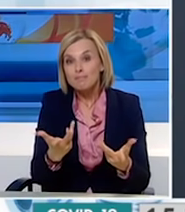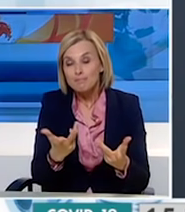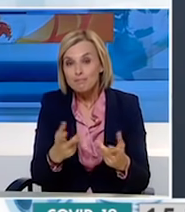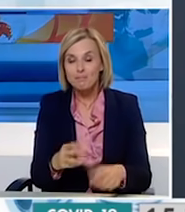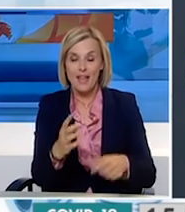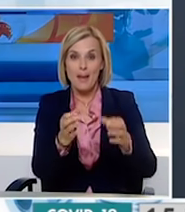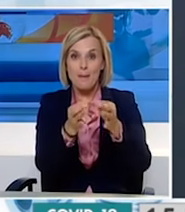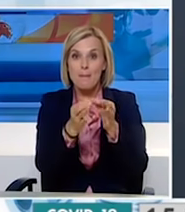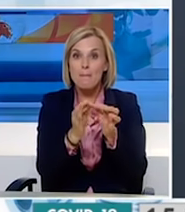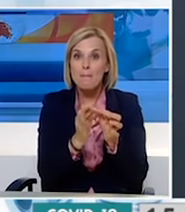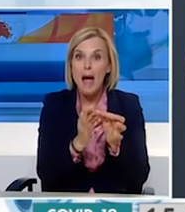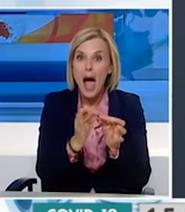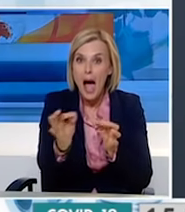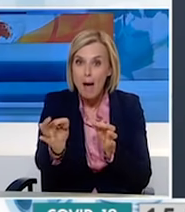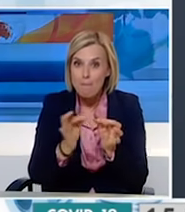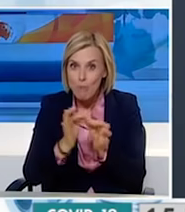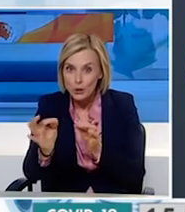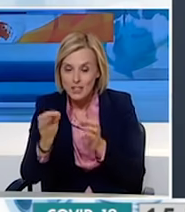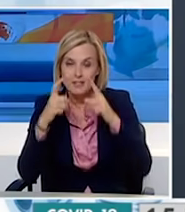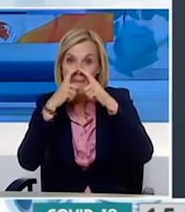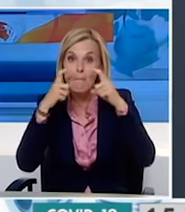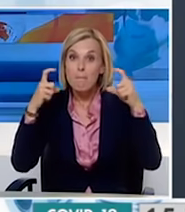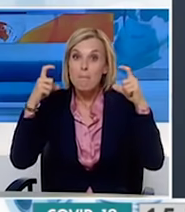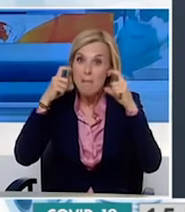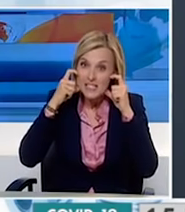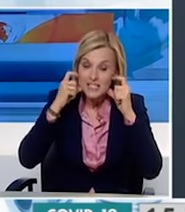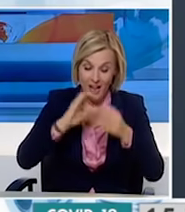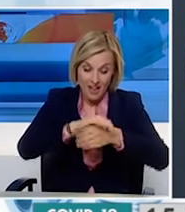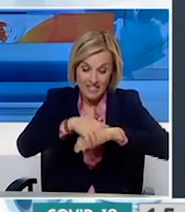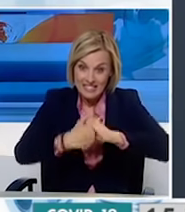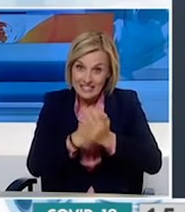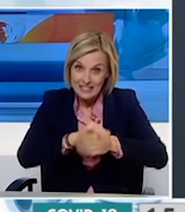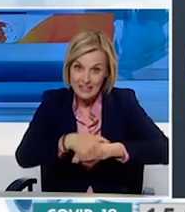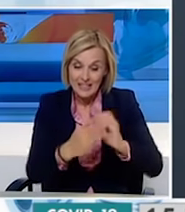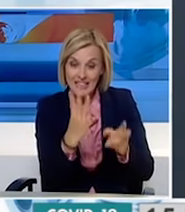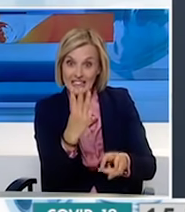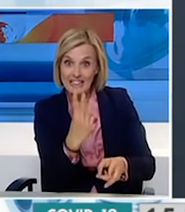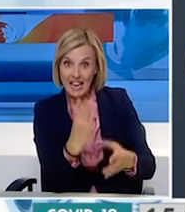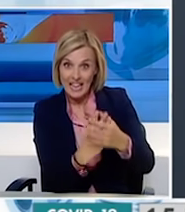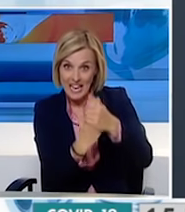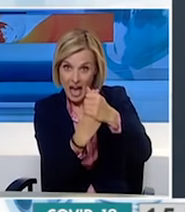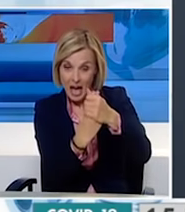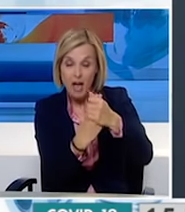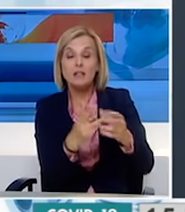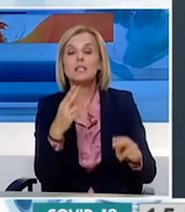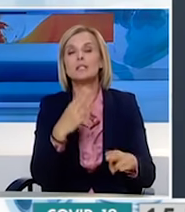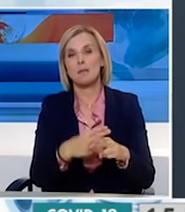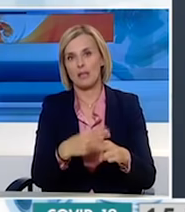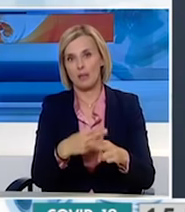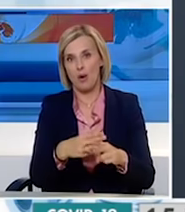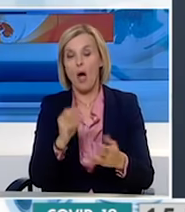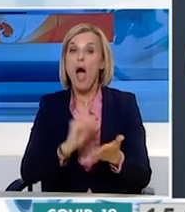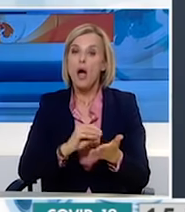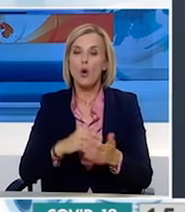συνεισφορά. Εμείς συνυπολογίζουμε αυτή τη στιγμή κυρίως με σκληρά νούμερα, όπως οι νοσηλείες, η ΜΕΘ, ο αριθμός